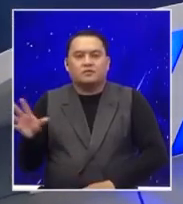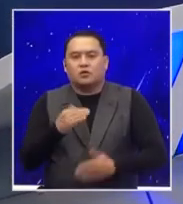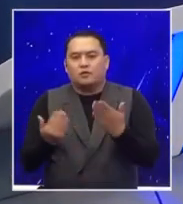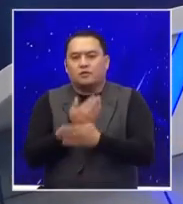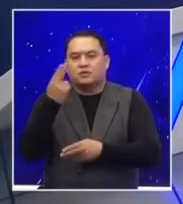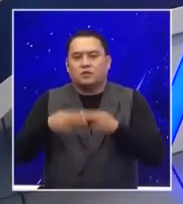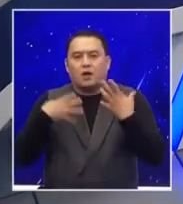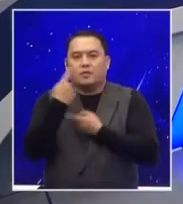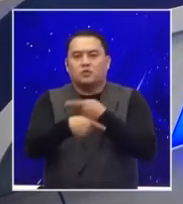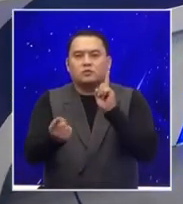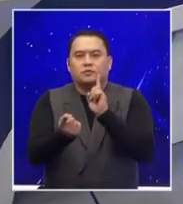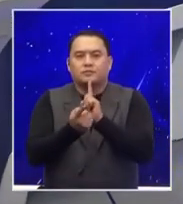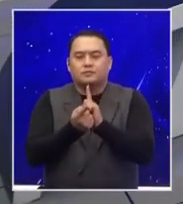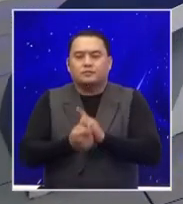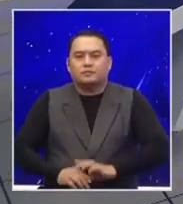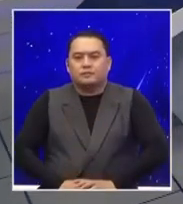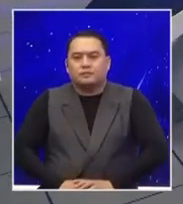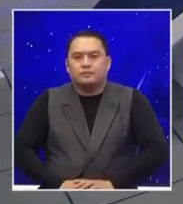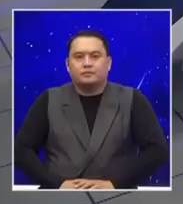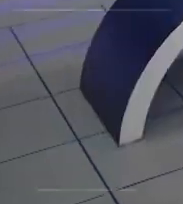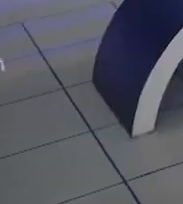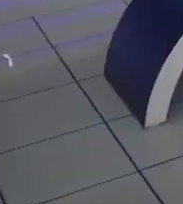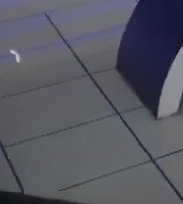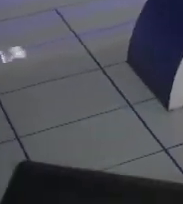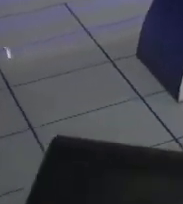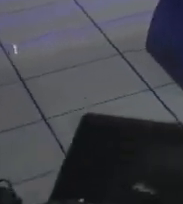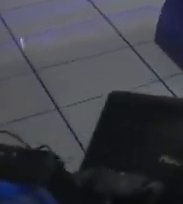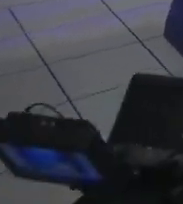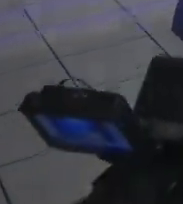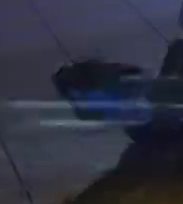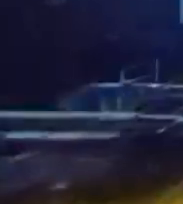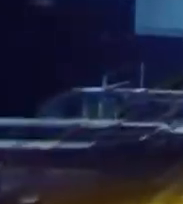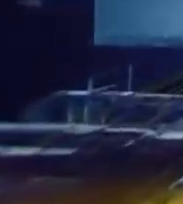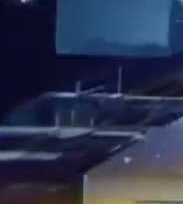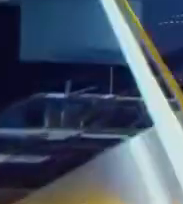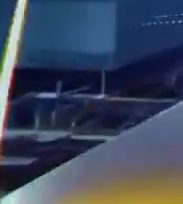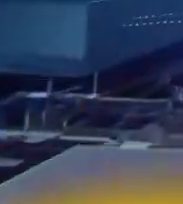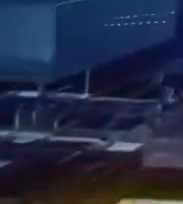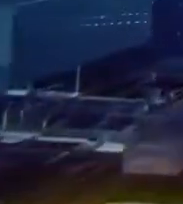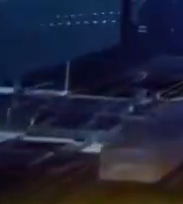новости к этому часу. Благодарю за внимание. До свидания.